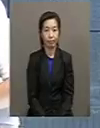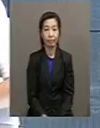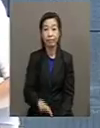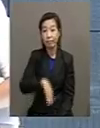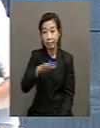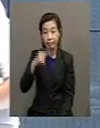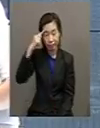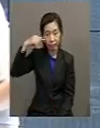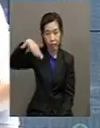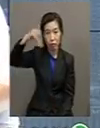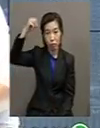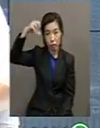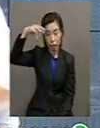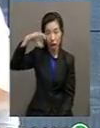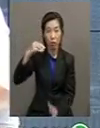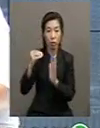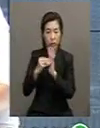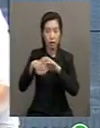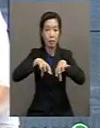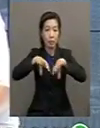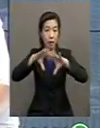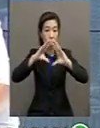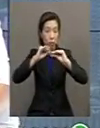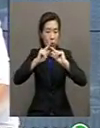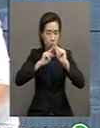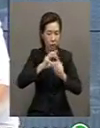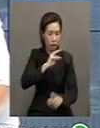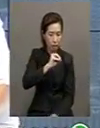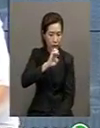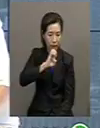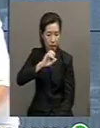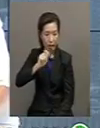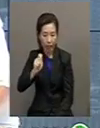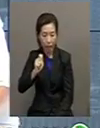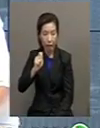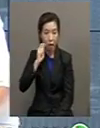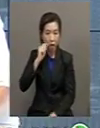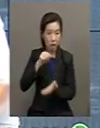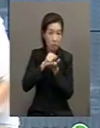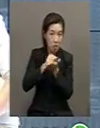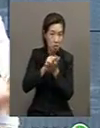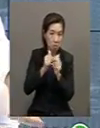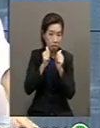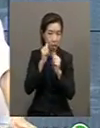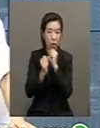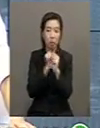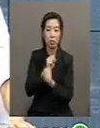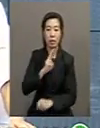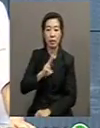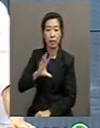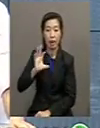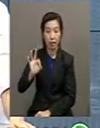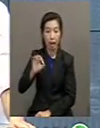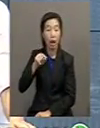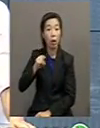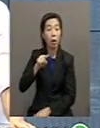คุณผู้ชมฮะการไฟฟ้านครหลวงนะครับจัดสัมมนา MEA Better Care Service ประจำปี2559นะครับอันนี้เน้นให้บ